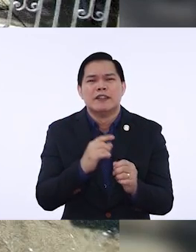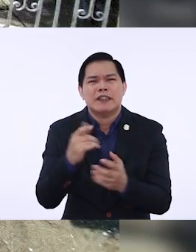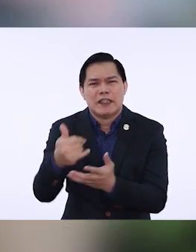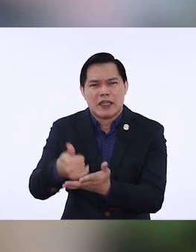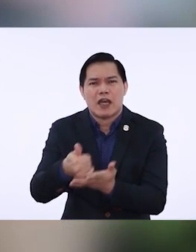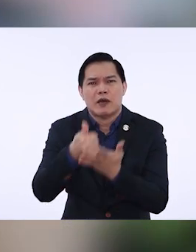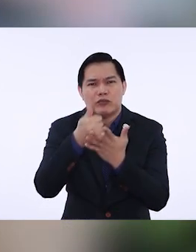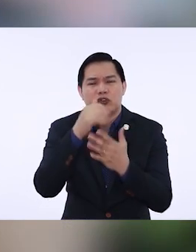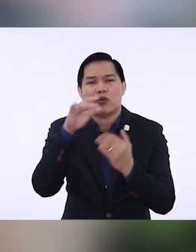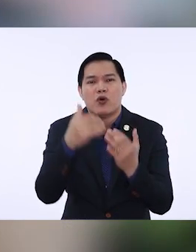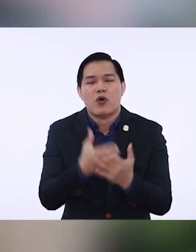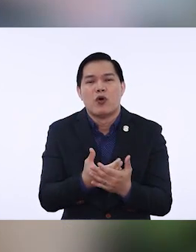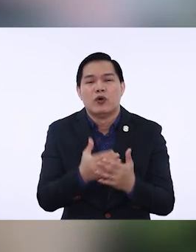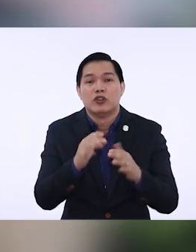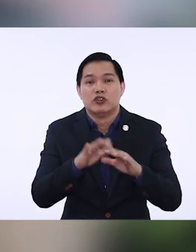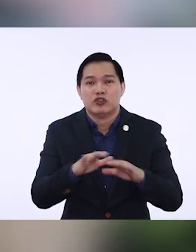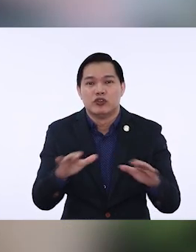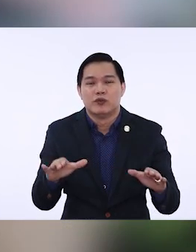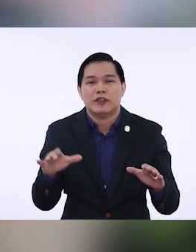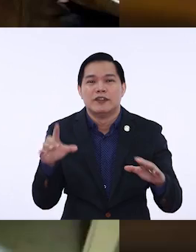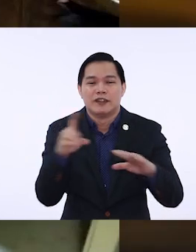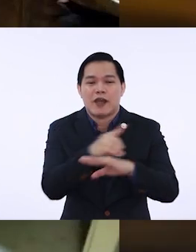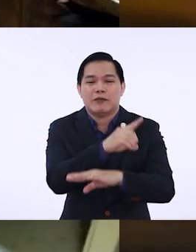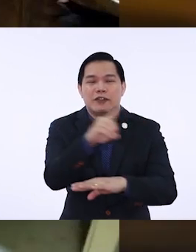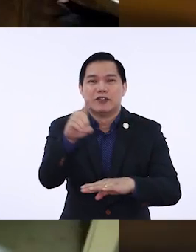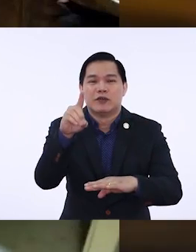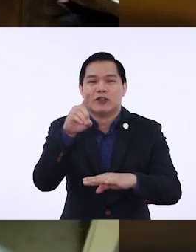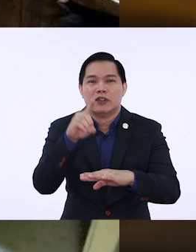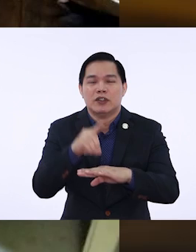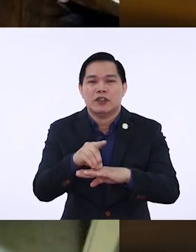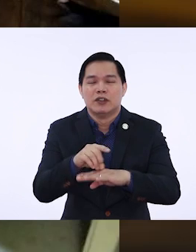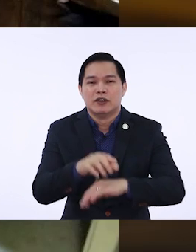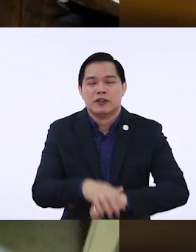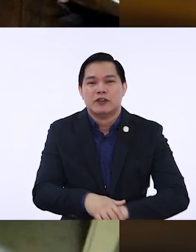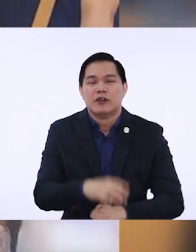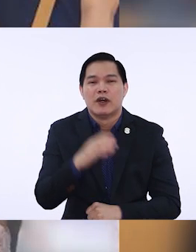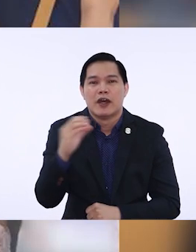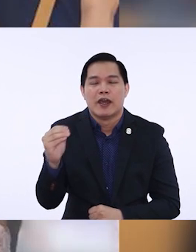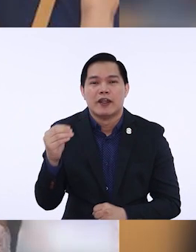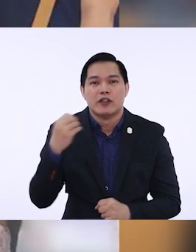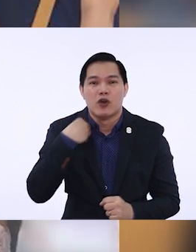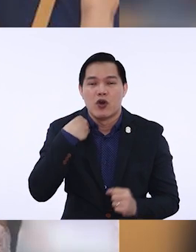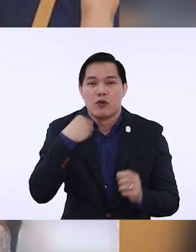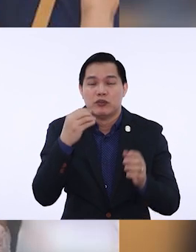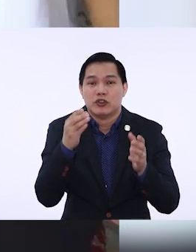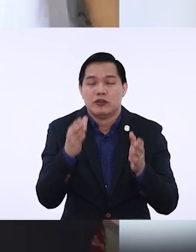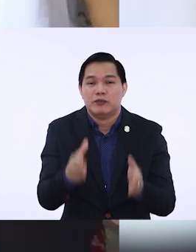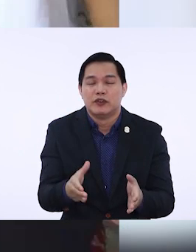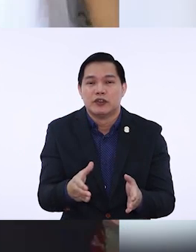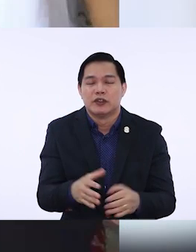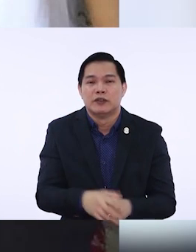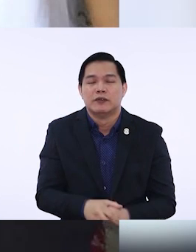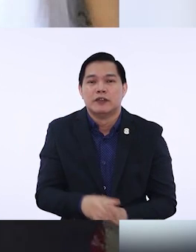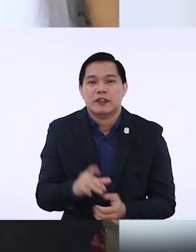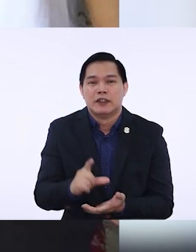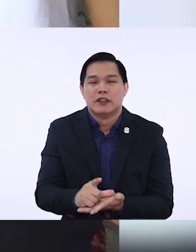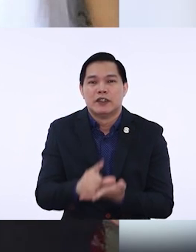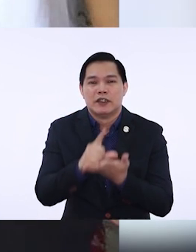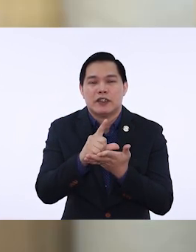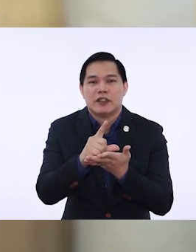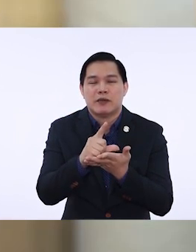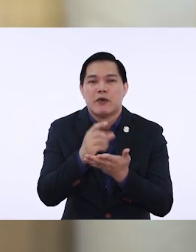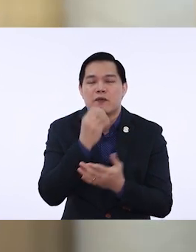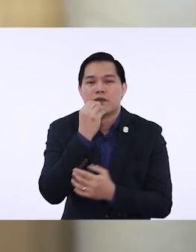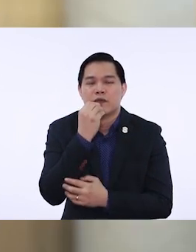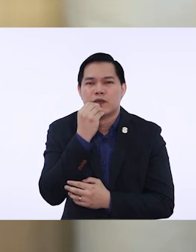ang lahat ng mga bata dito sa aming distrito maging ang mga may tungkulin na lingap na